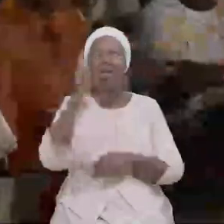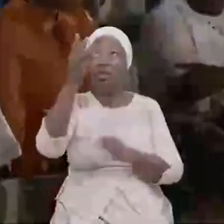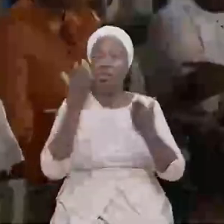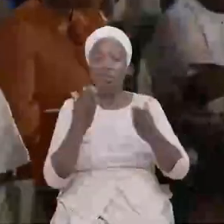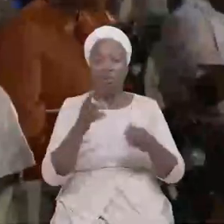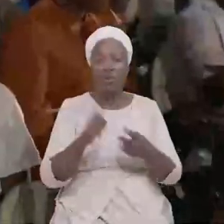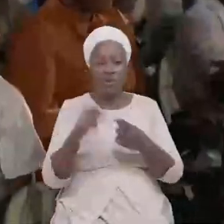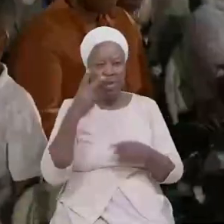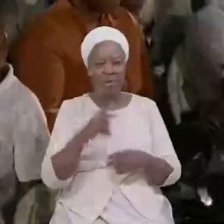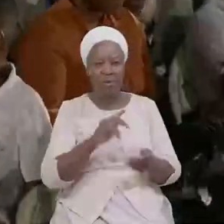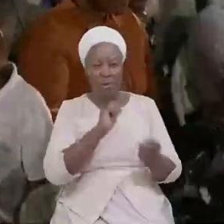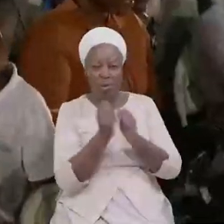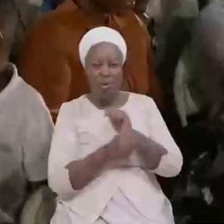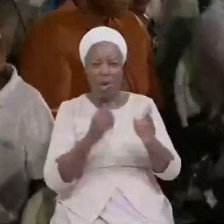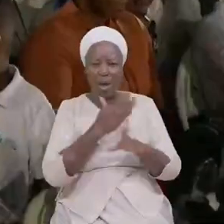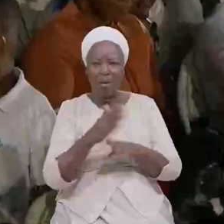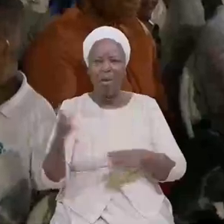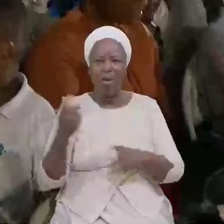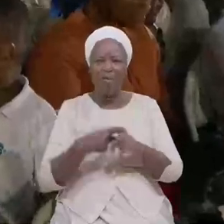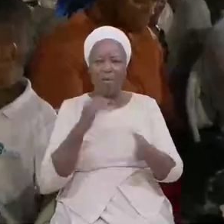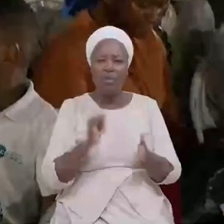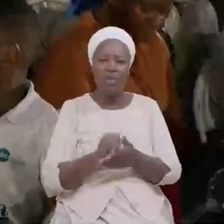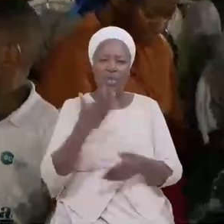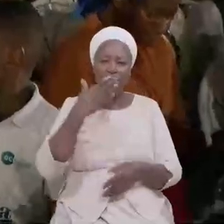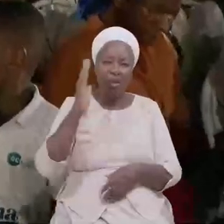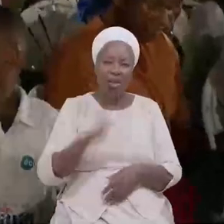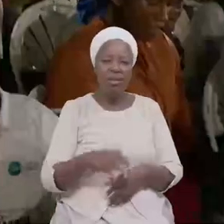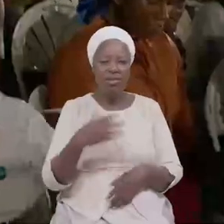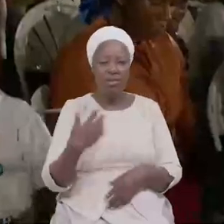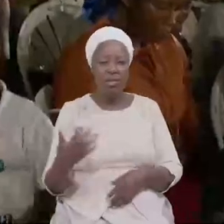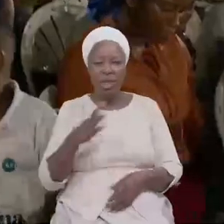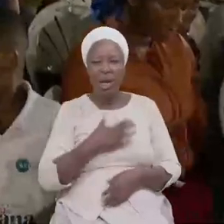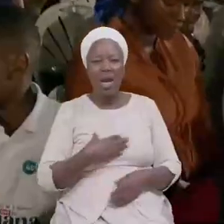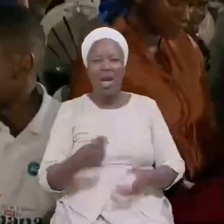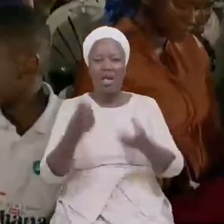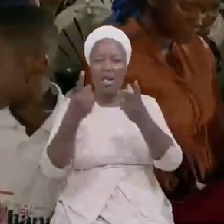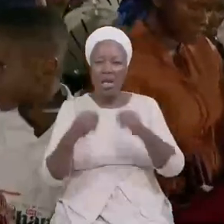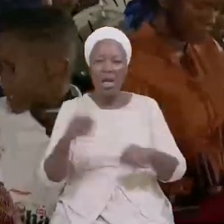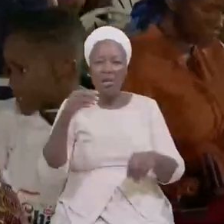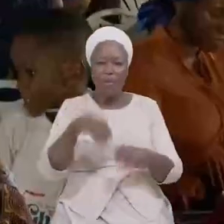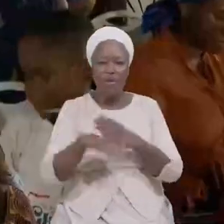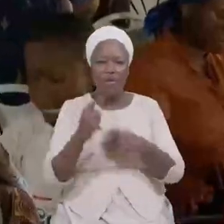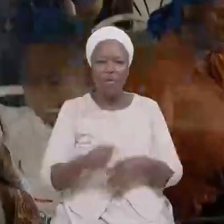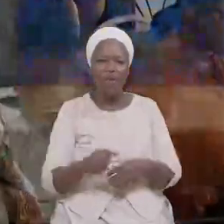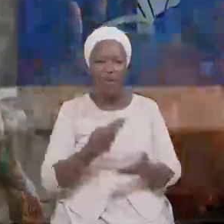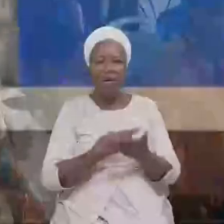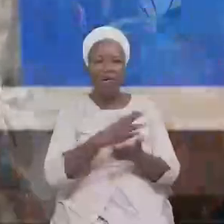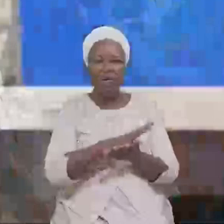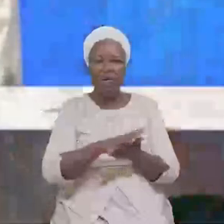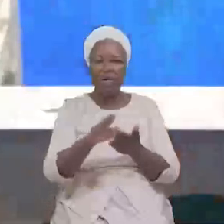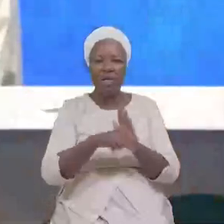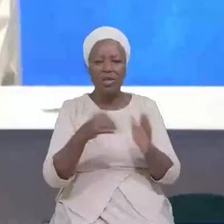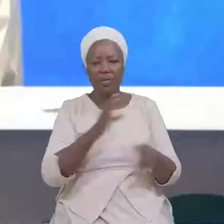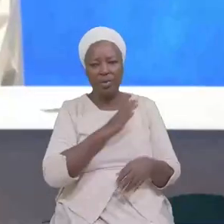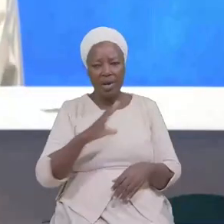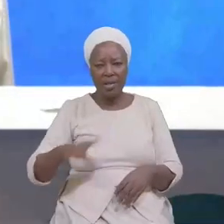Il veut que tu te détournes de cette mauvaise chose et que tu viennes dans la justice de Christ.